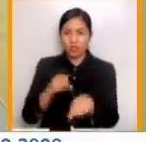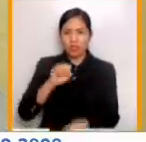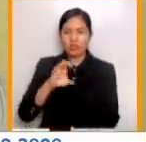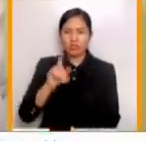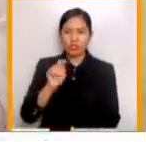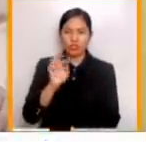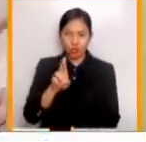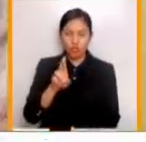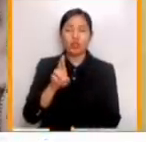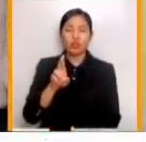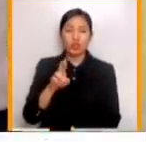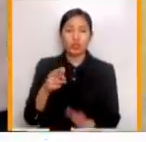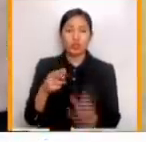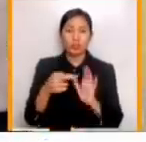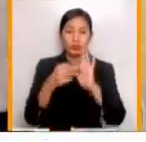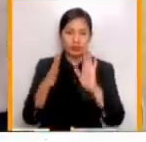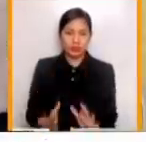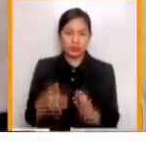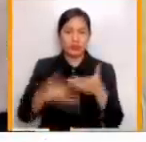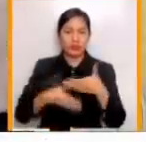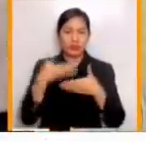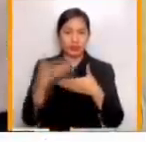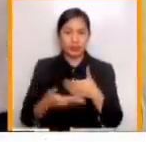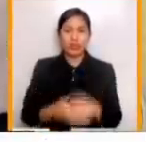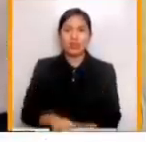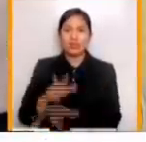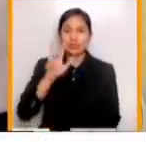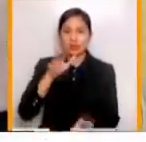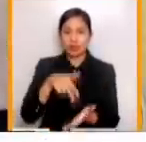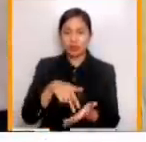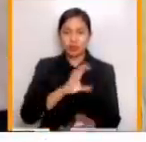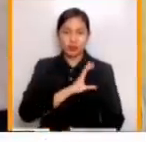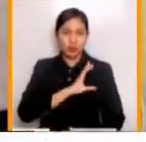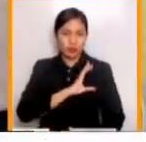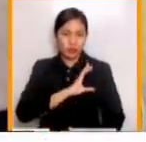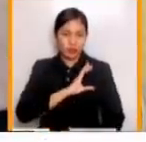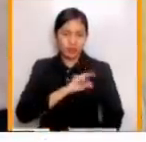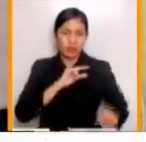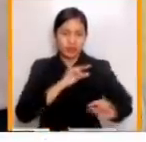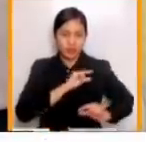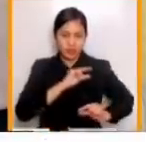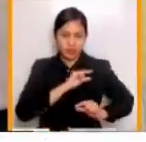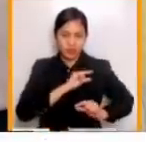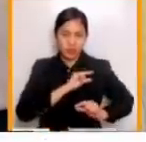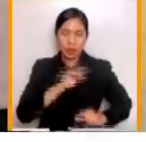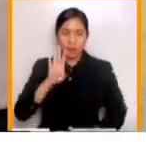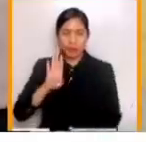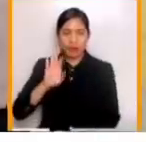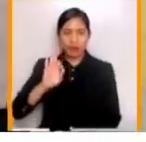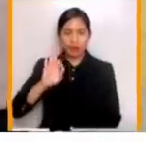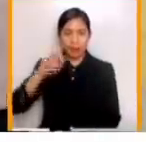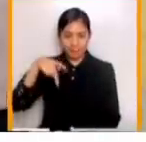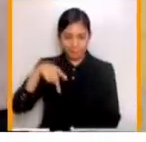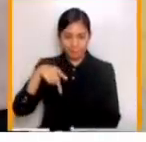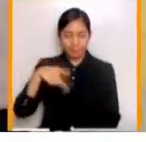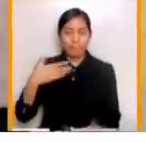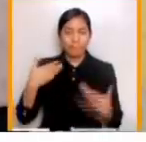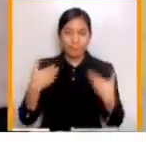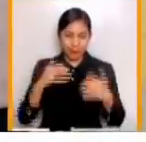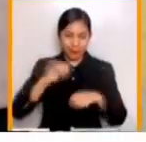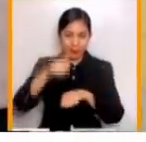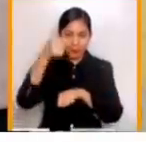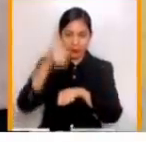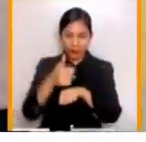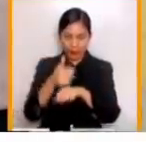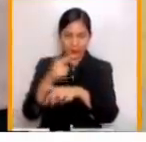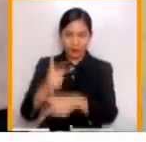Nasa 3,000 pulis, sundalo, Coast Guard at BFP ang magbabantay sa CCP complex sa pagsisimula po yan